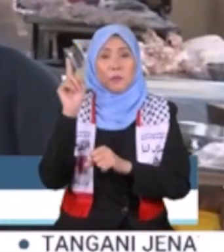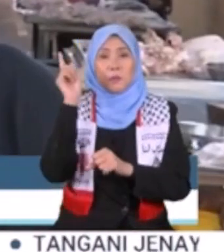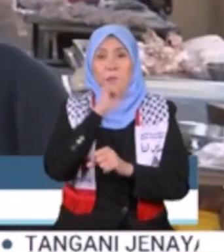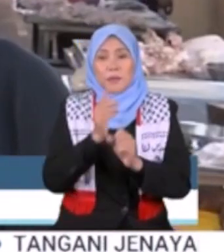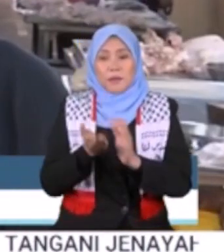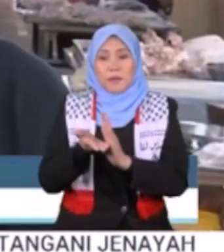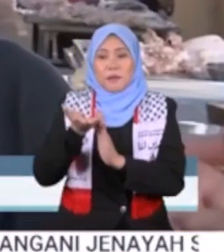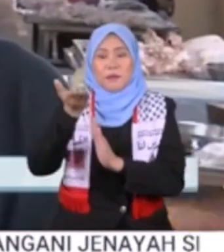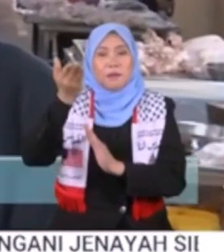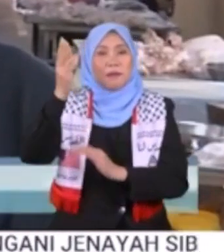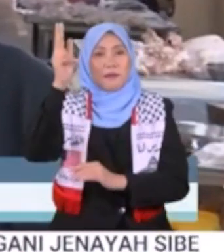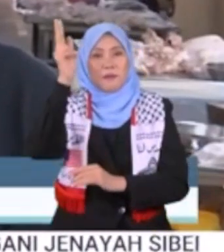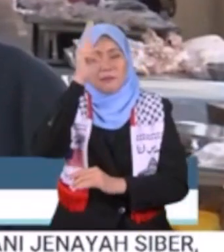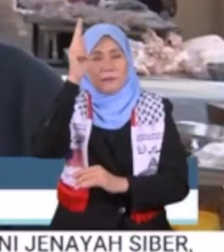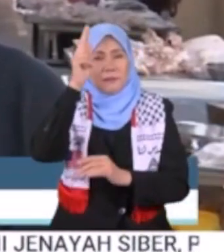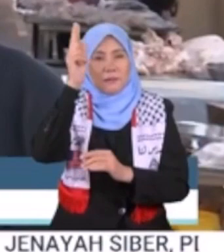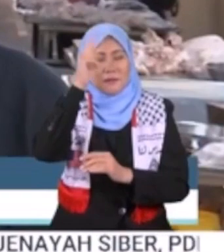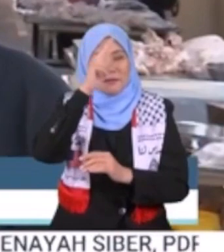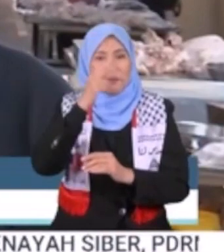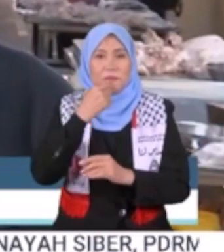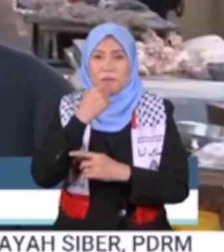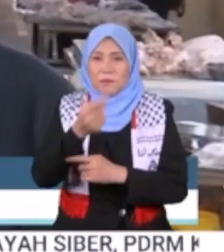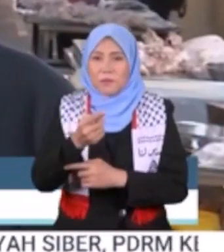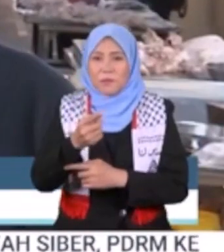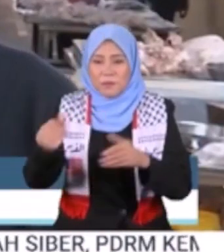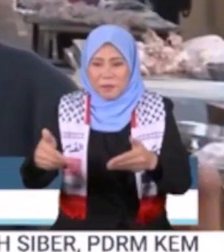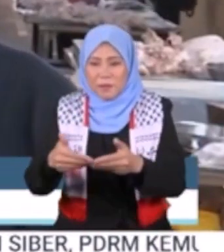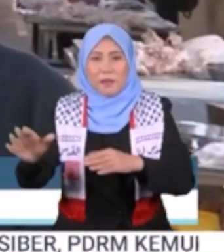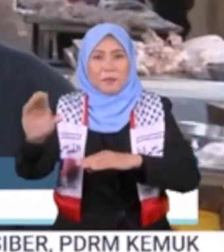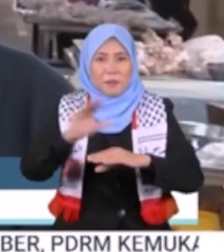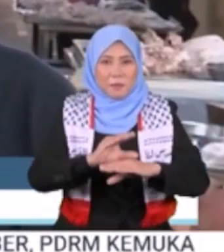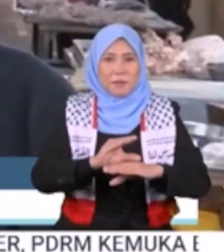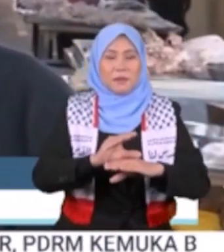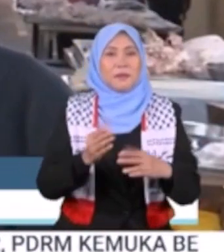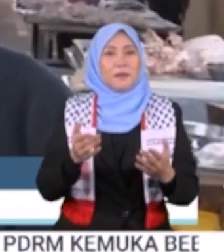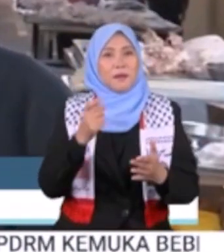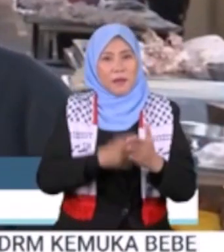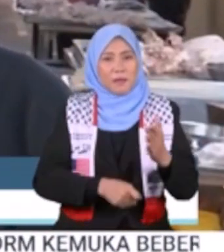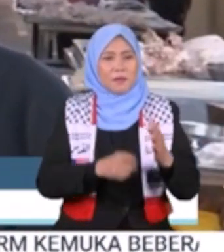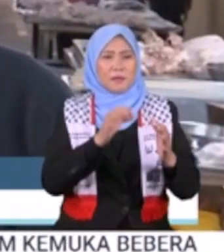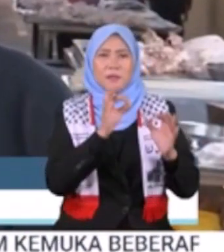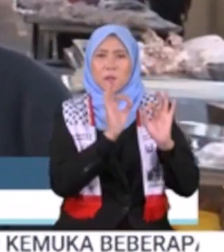mendadak naik. Jadi kajian terpaksa perkenalkan subsidi. Tapi sekarang